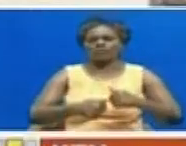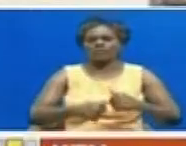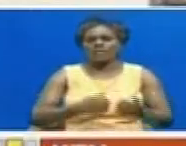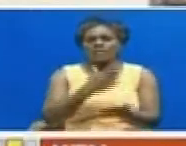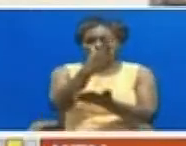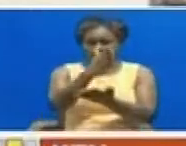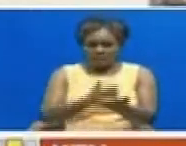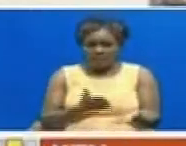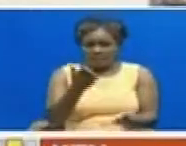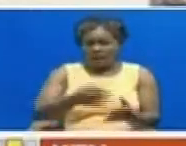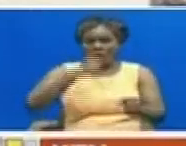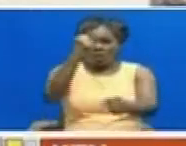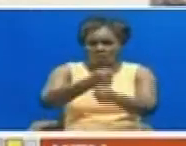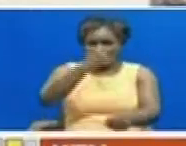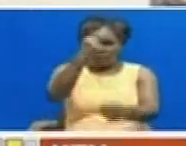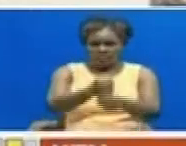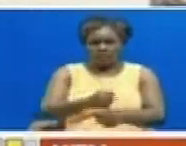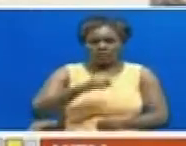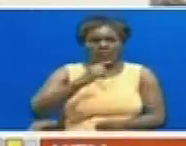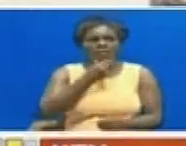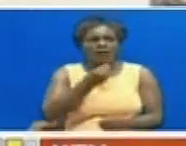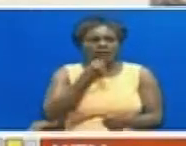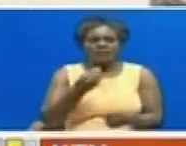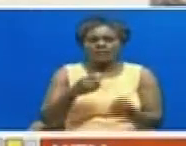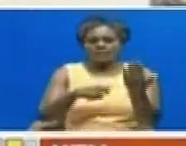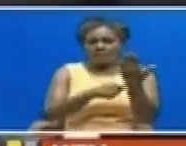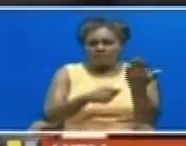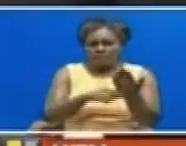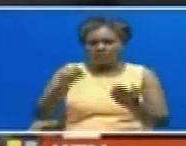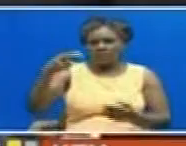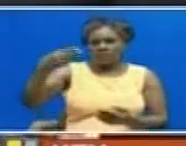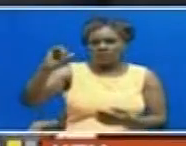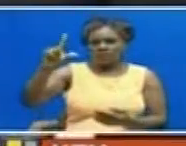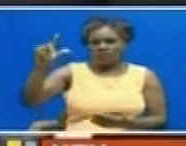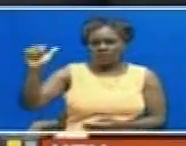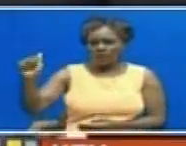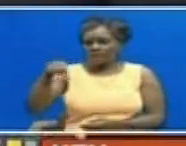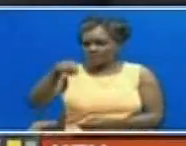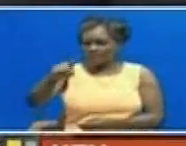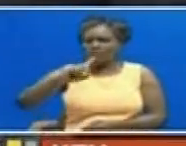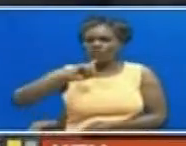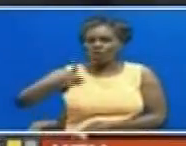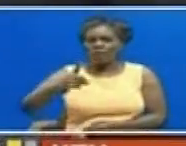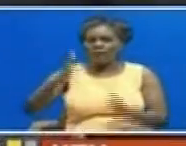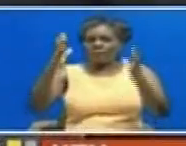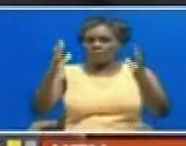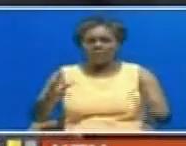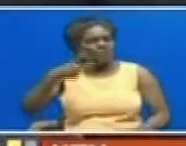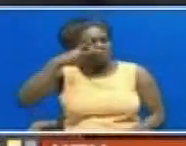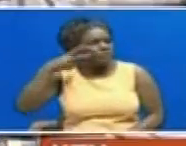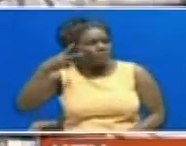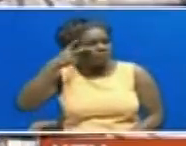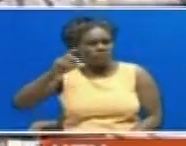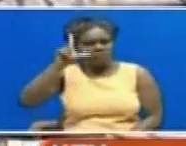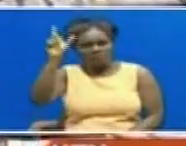Kati ya waliohusika katika operation hiyo ni Lukman Osman Isa, maarufu kama Shirwa. Lukman anadaiwa kuwa kamanda mkuu wa Al-Shabaab katika mkoa wa